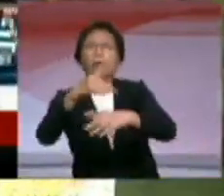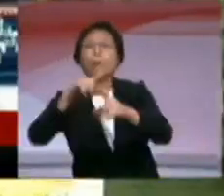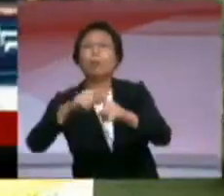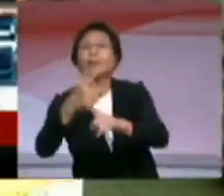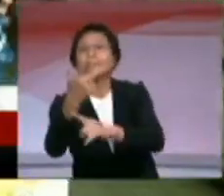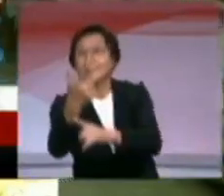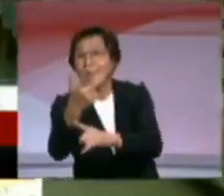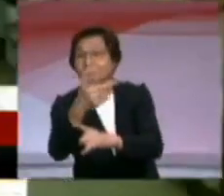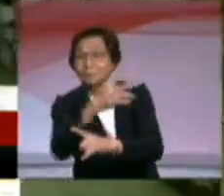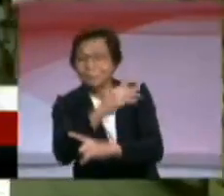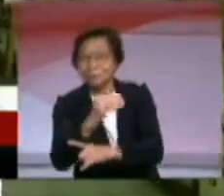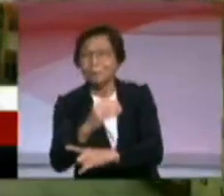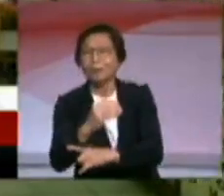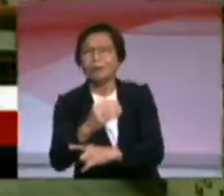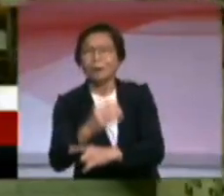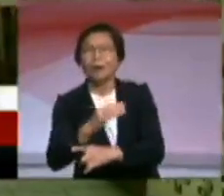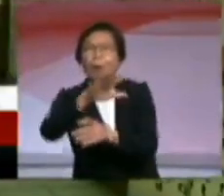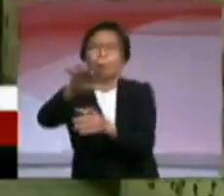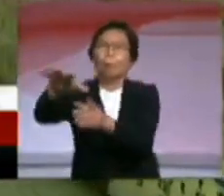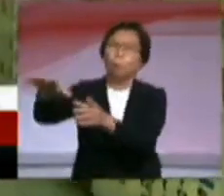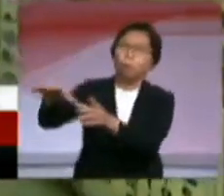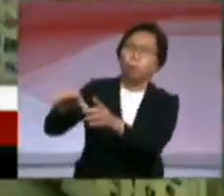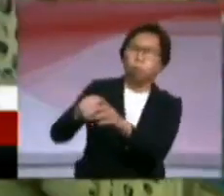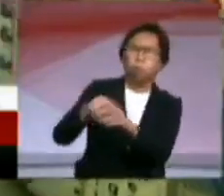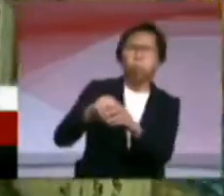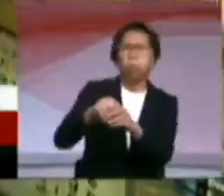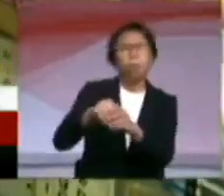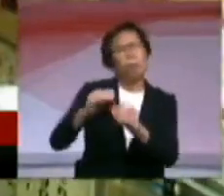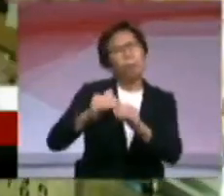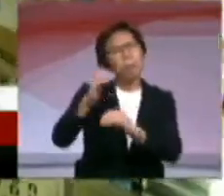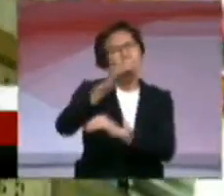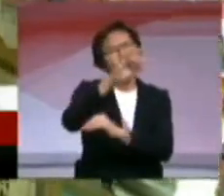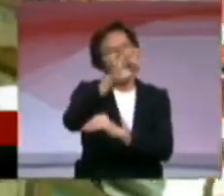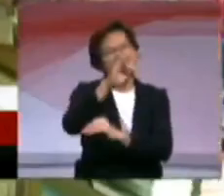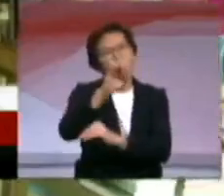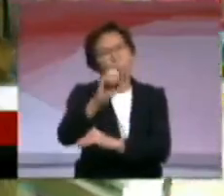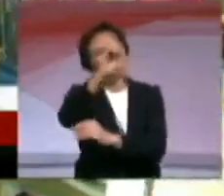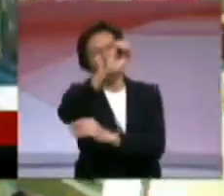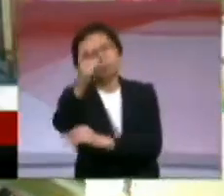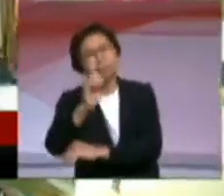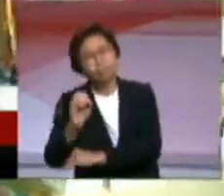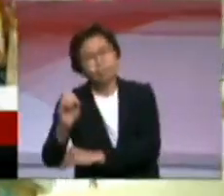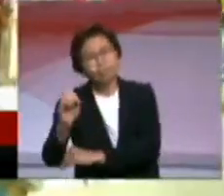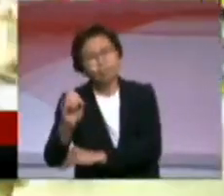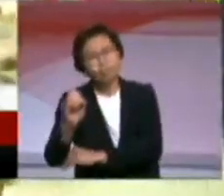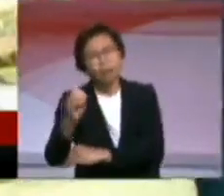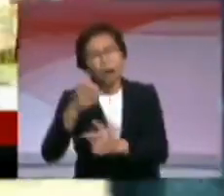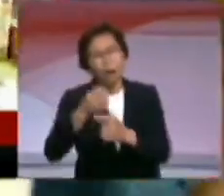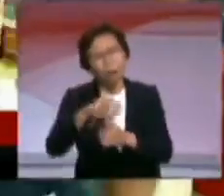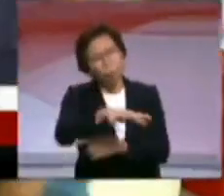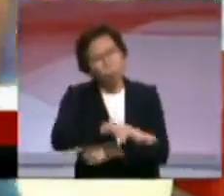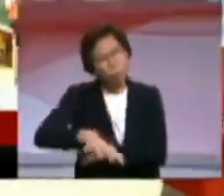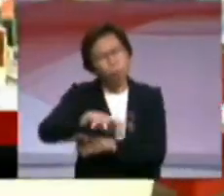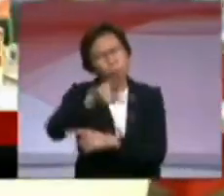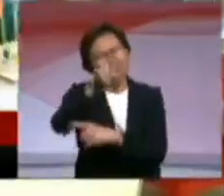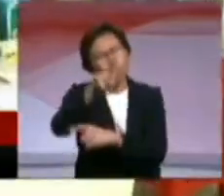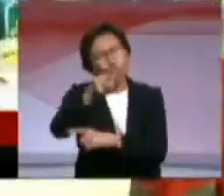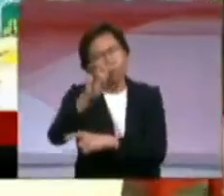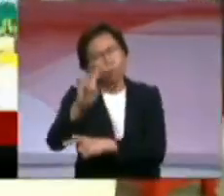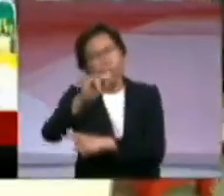Mac dan dapat meliputi lebih daripada 80% atau hampir